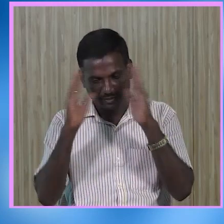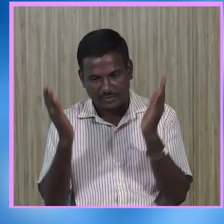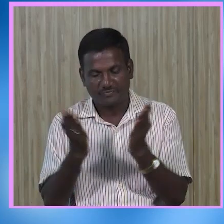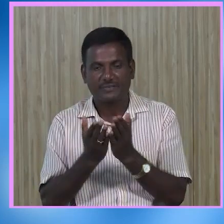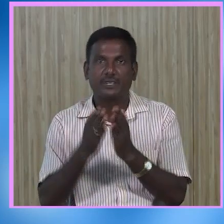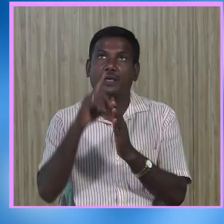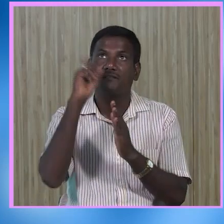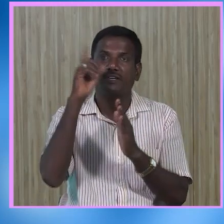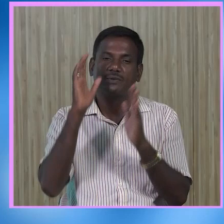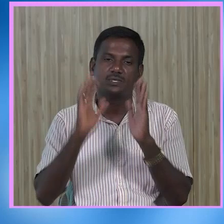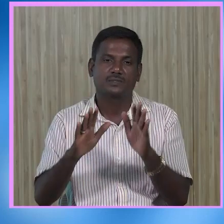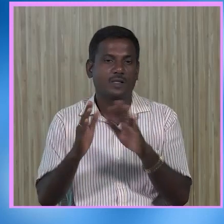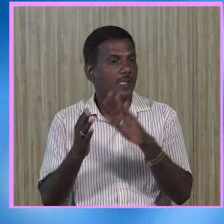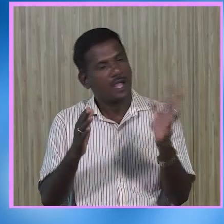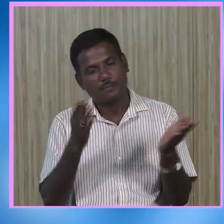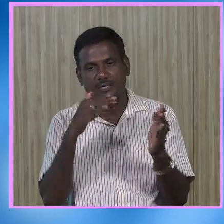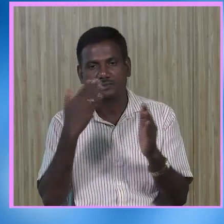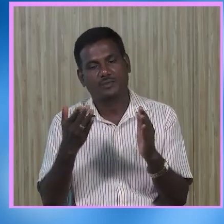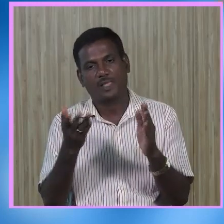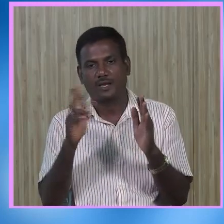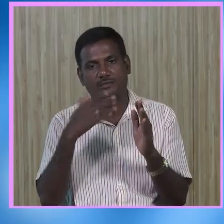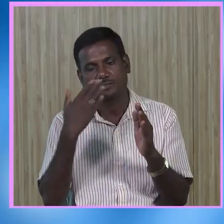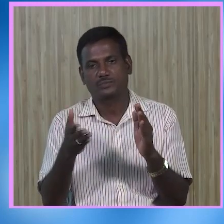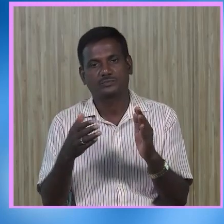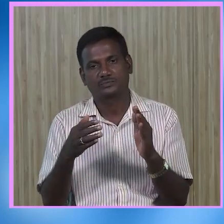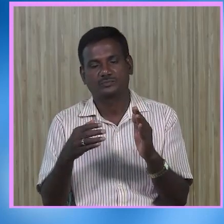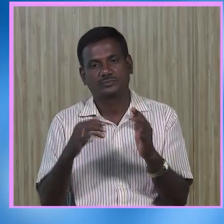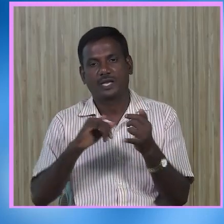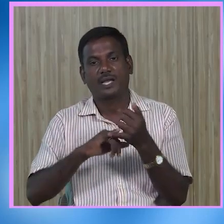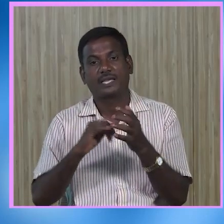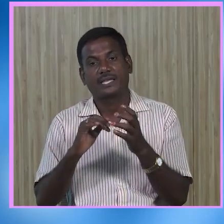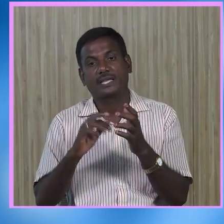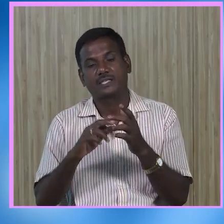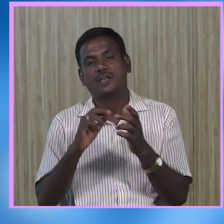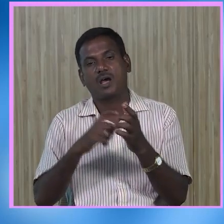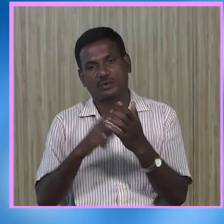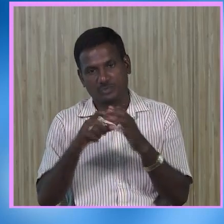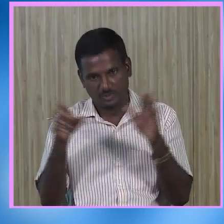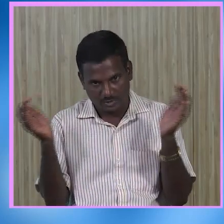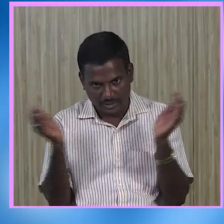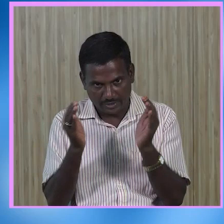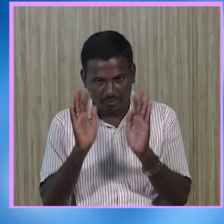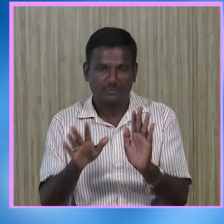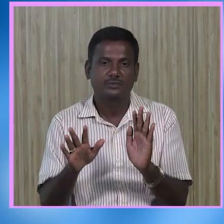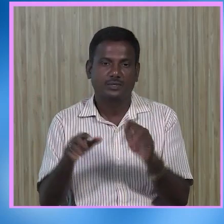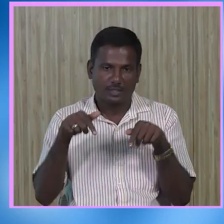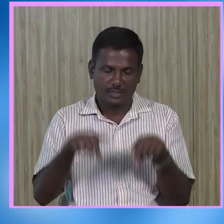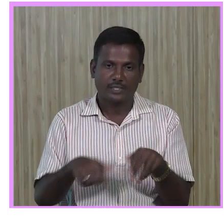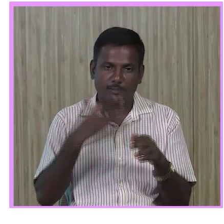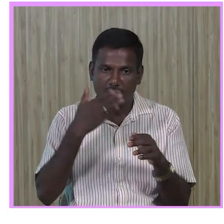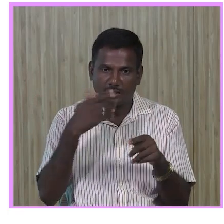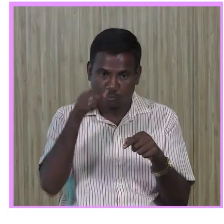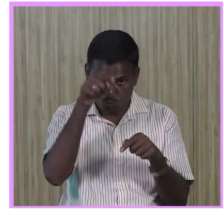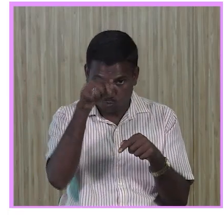சொல்லக்கூடிய இஸ்ரோ, இஸ்ரோவை பற்றி தனியாக உங்களுக்கு விளக்கமாக அடுத்த வகுப்பில் சொல்லுவாங்க இஸ்ரோனா என்னன்னு சொல்லுவாங்க. அந்த நிறுவனம் இன்றைய